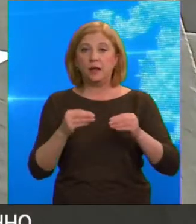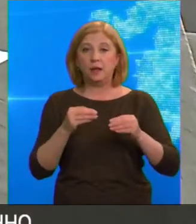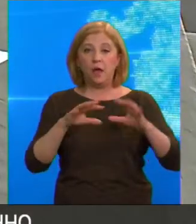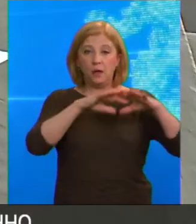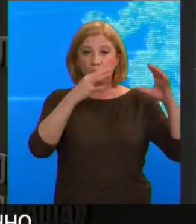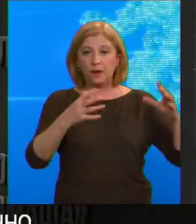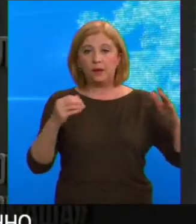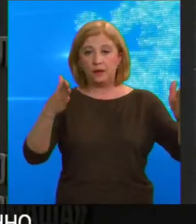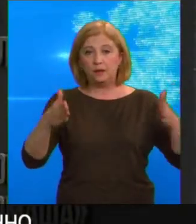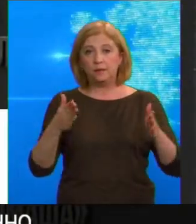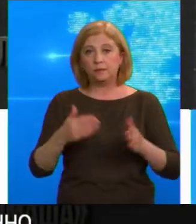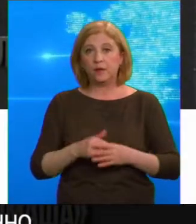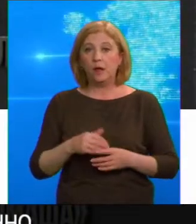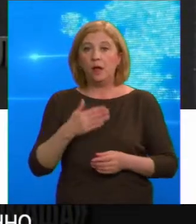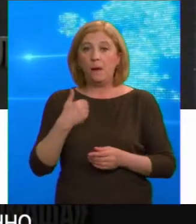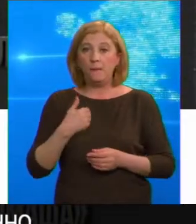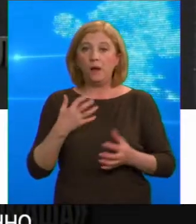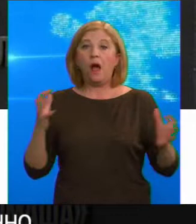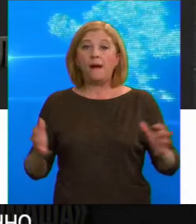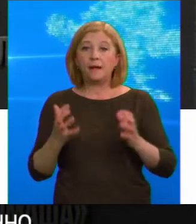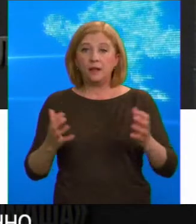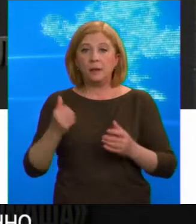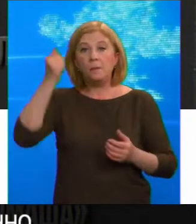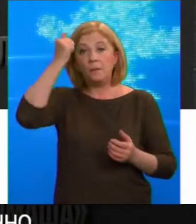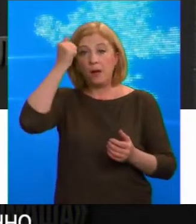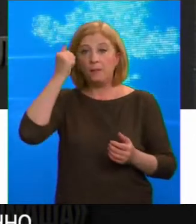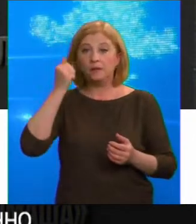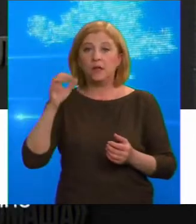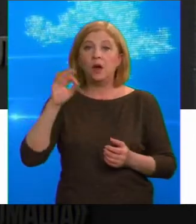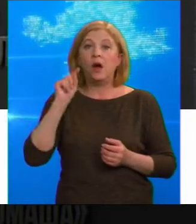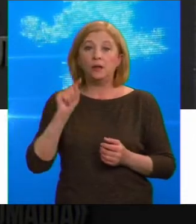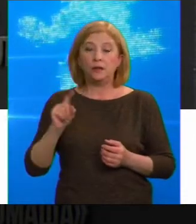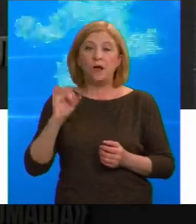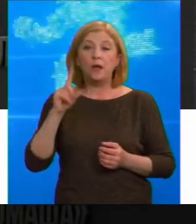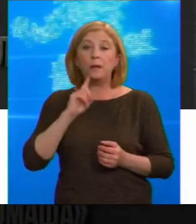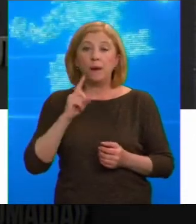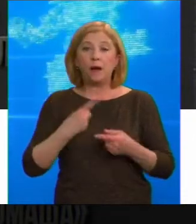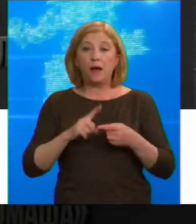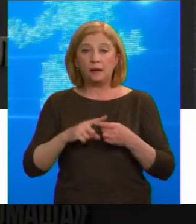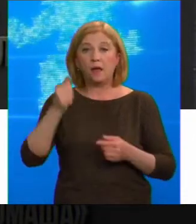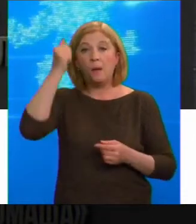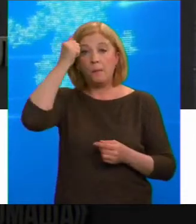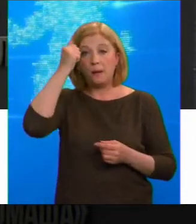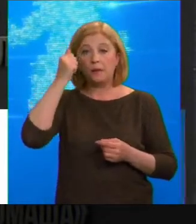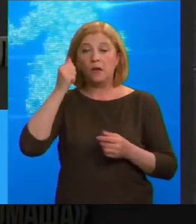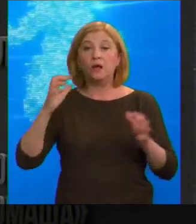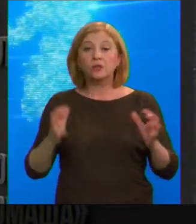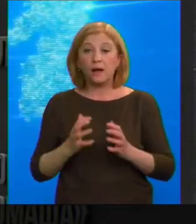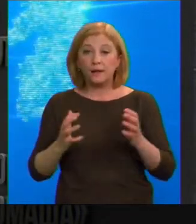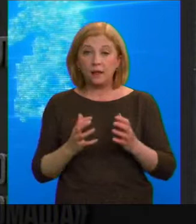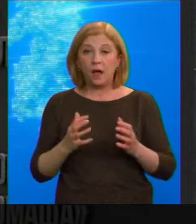скатанной брони. Мы храним память о них, и пока эта память сохранена,